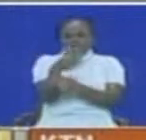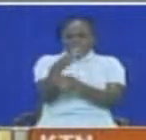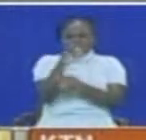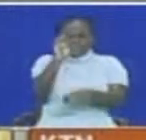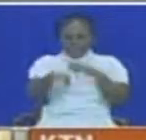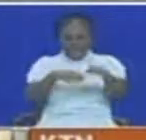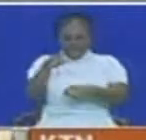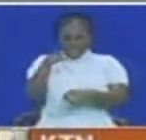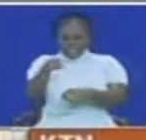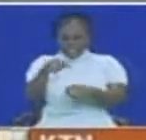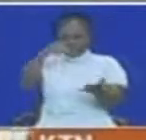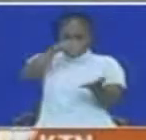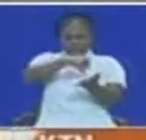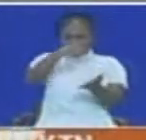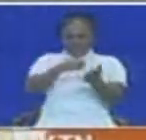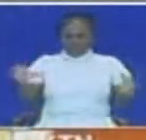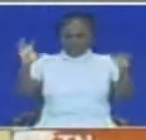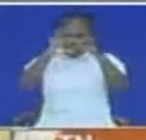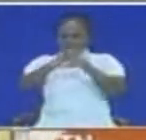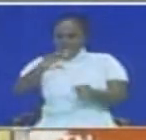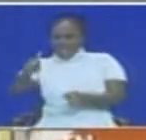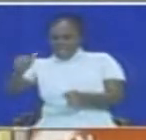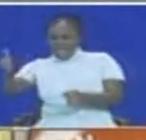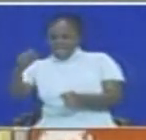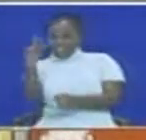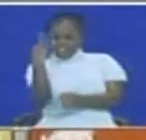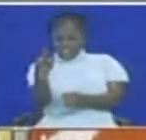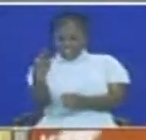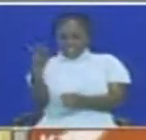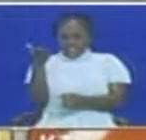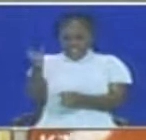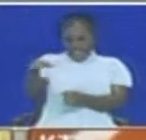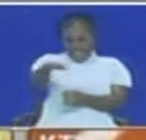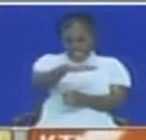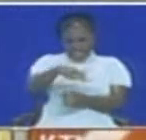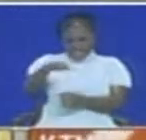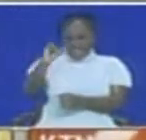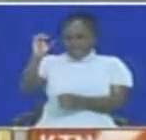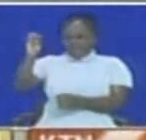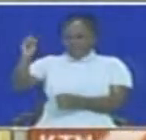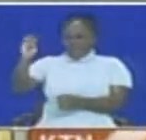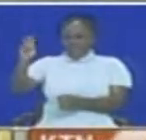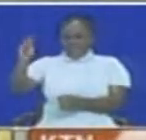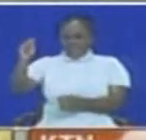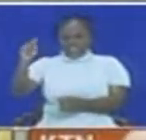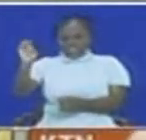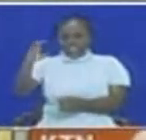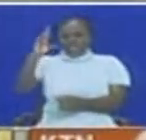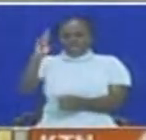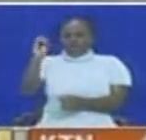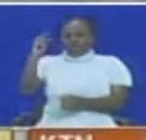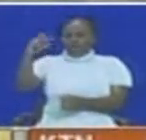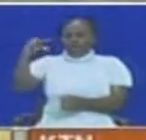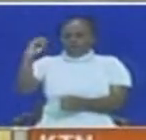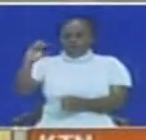hiki kitajumuishwa na viwanda vingine vitatu ambavyo vilivyoko maeneo ya Imenti ya Kusini, Rongo na pia kaunti